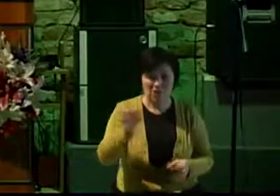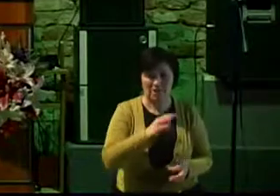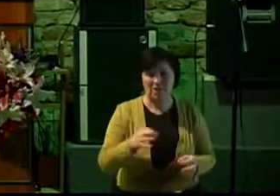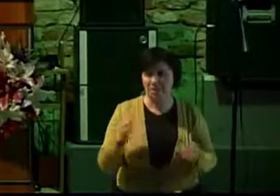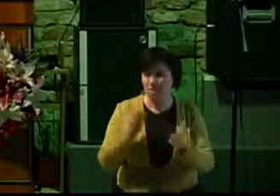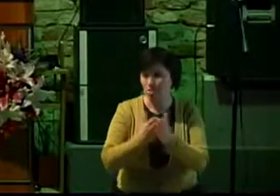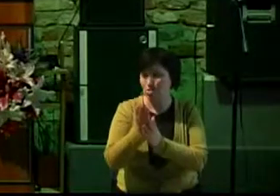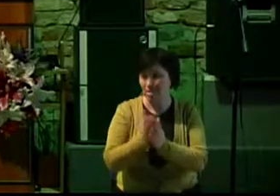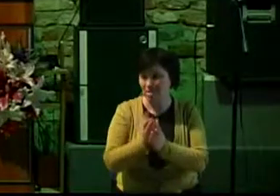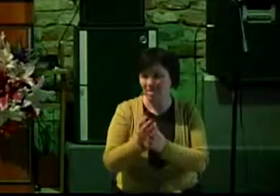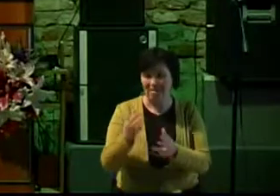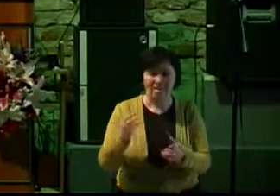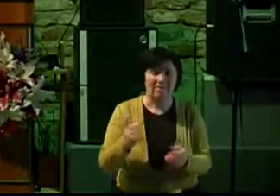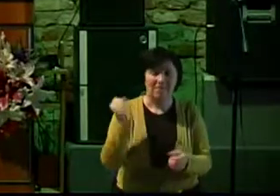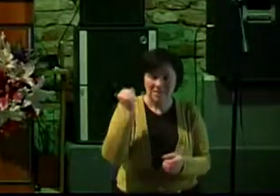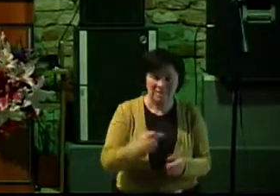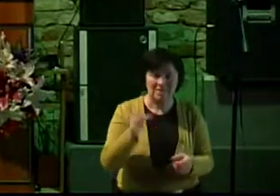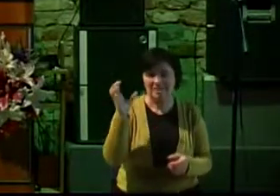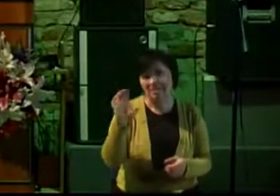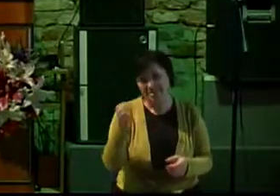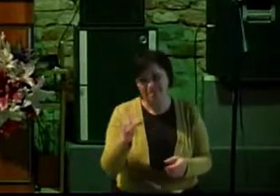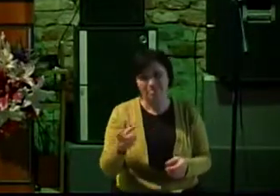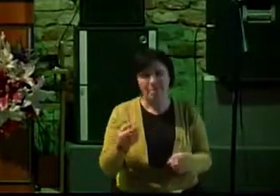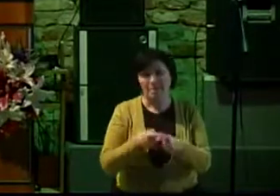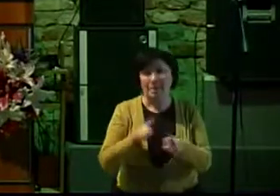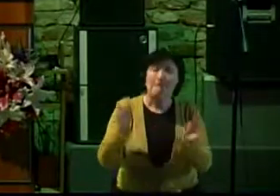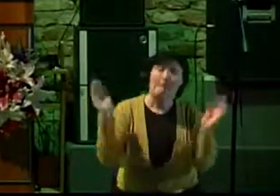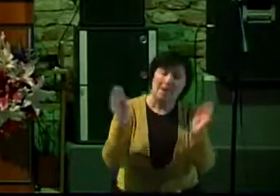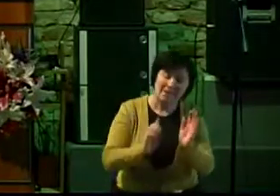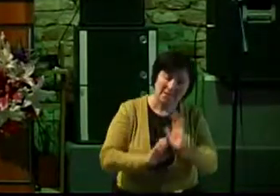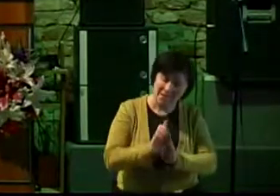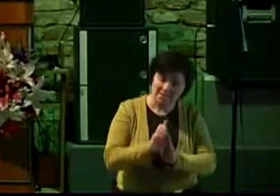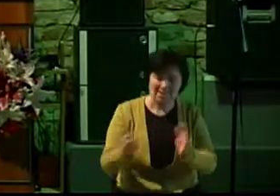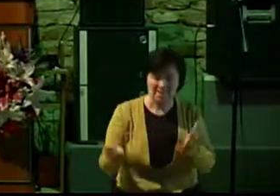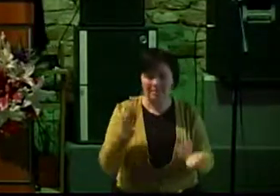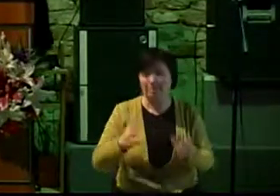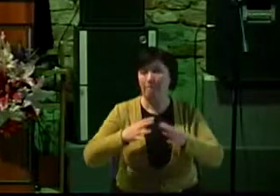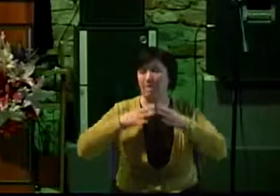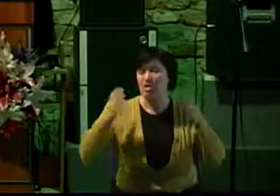других мест, которые говорят на эту же самую тему, и дьявол разрушал их веру.